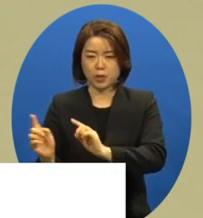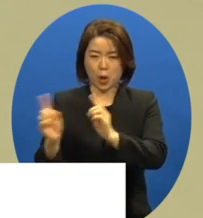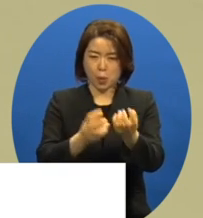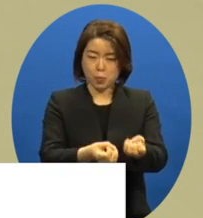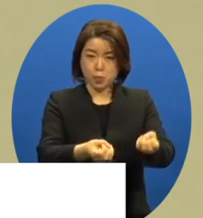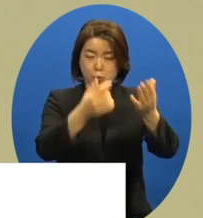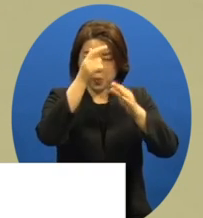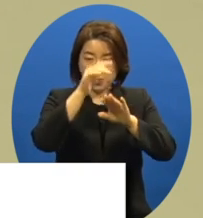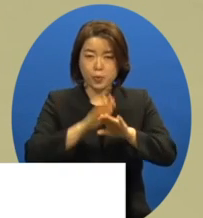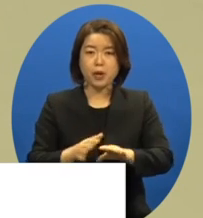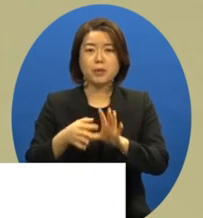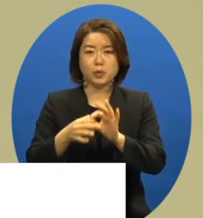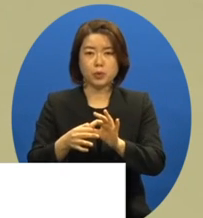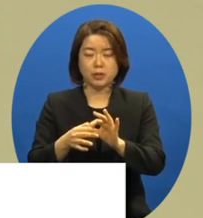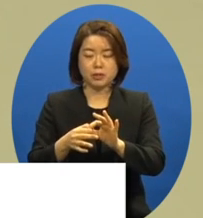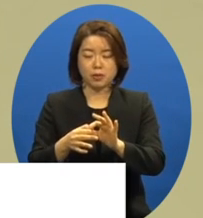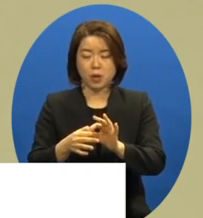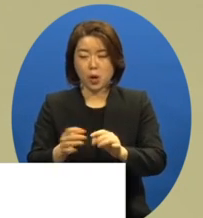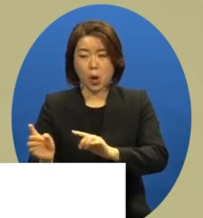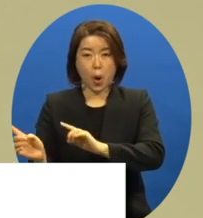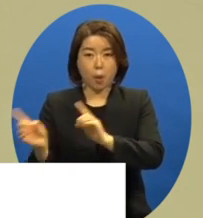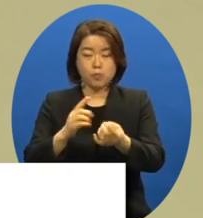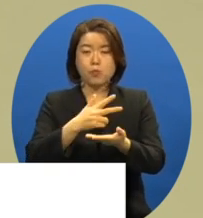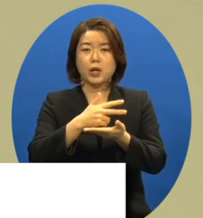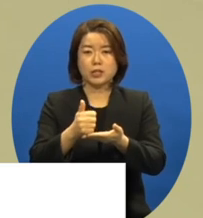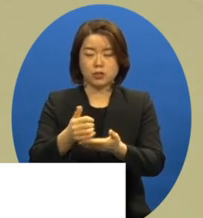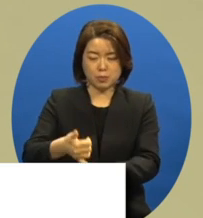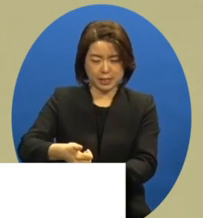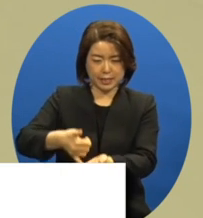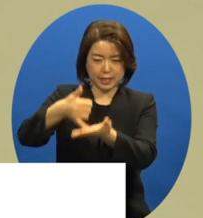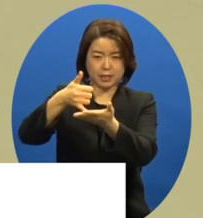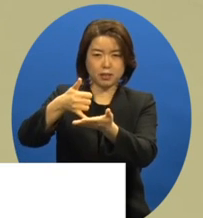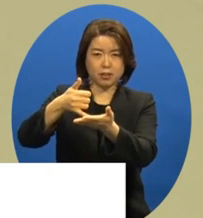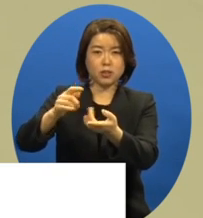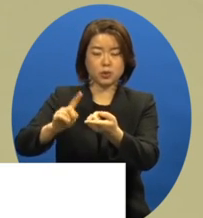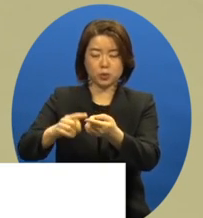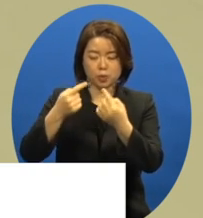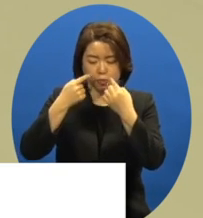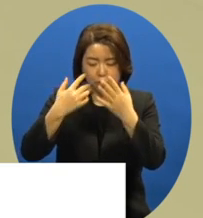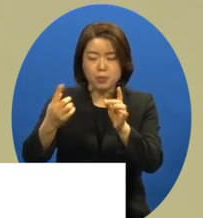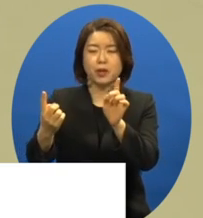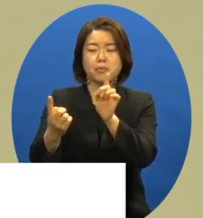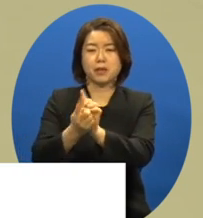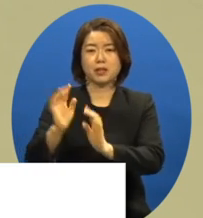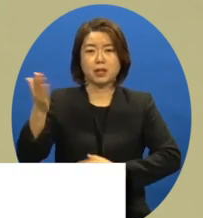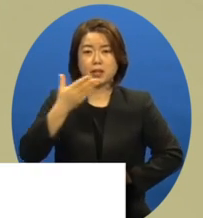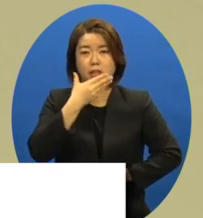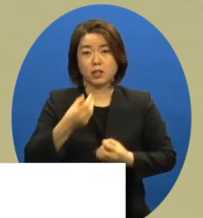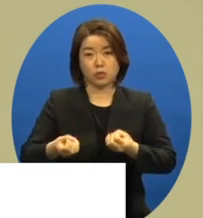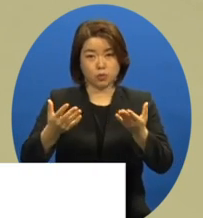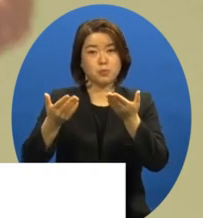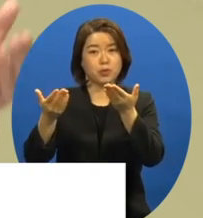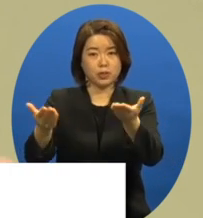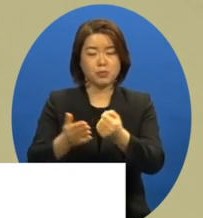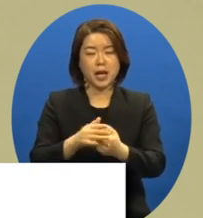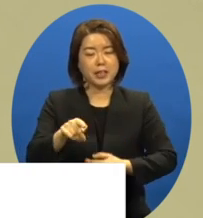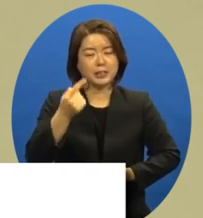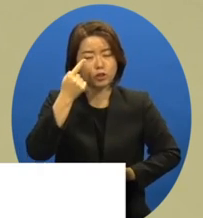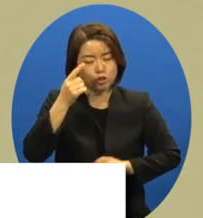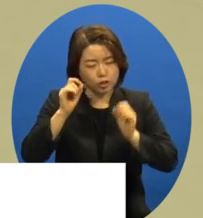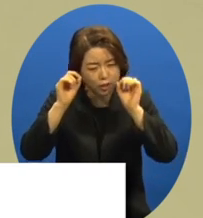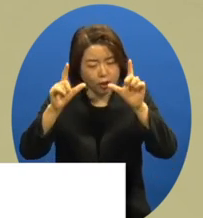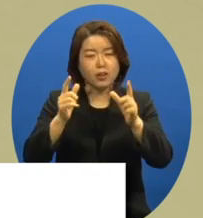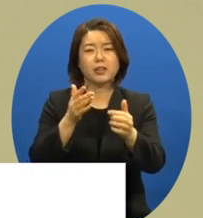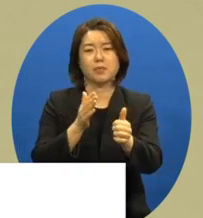통하여 부활의 주님을 인격적으로 분명히 만나게 되기를 축복합니다. 그 눈이 열리기를